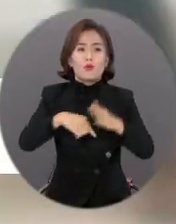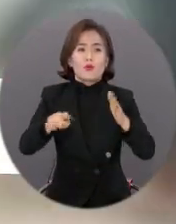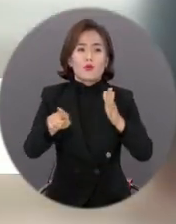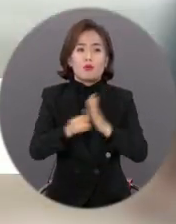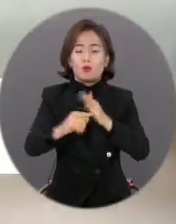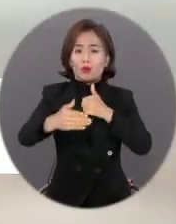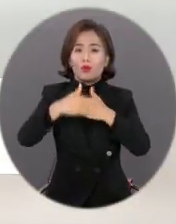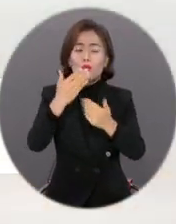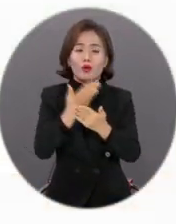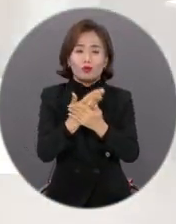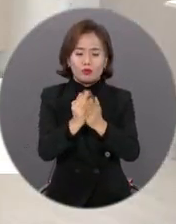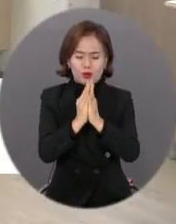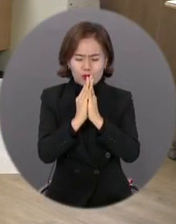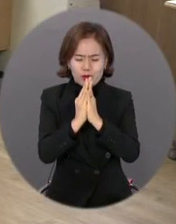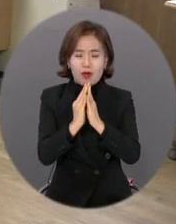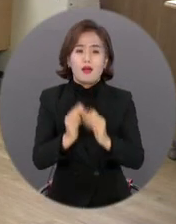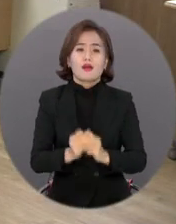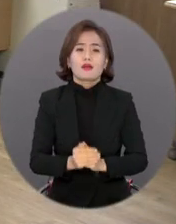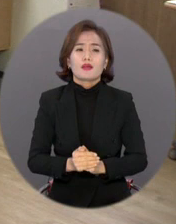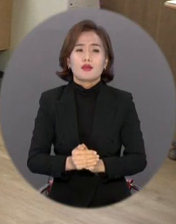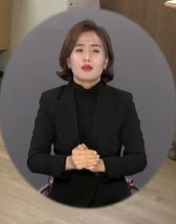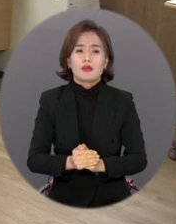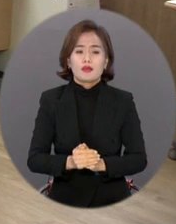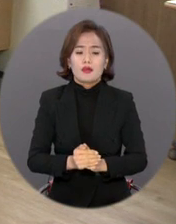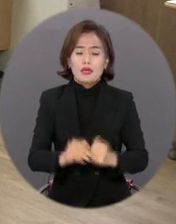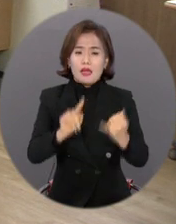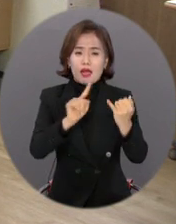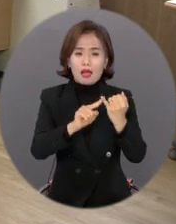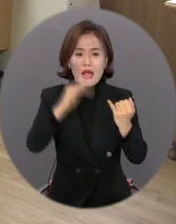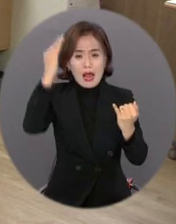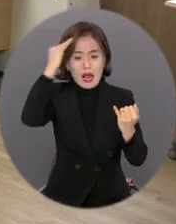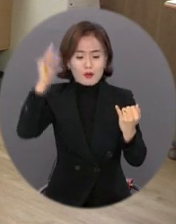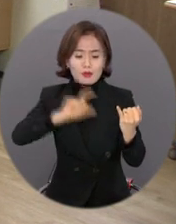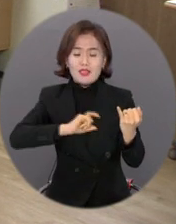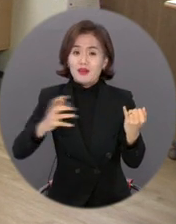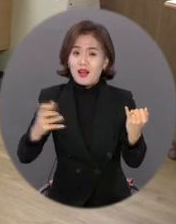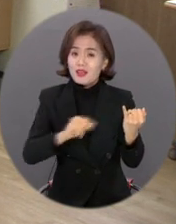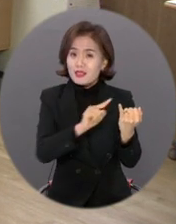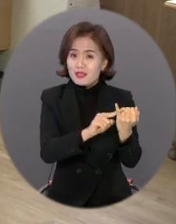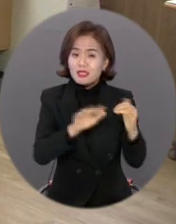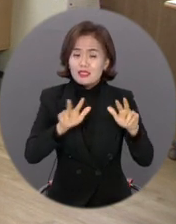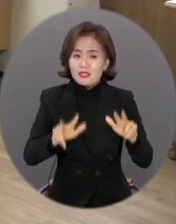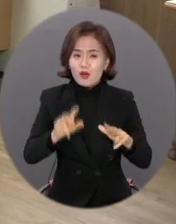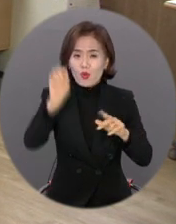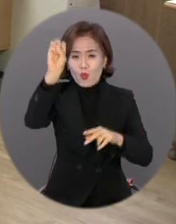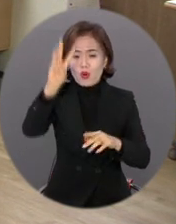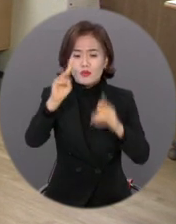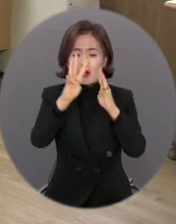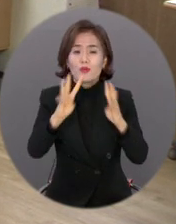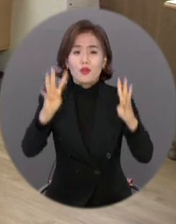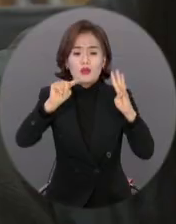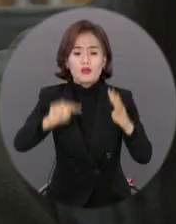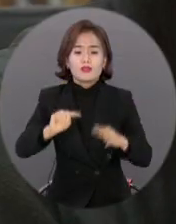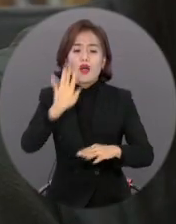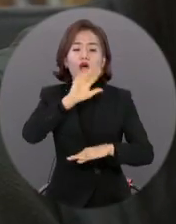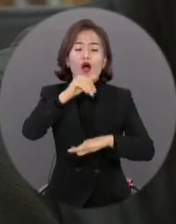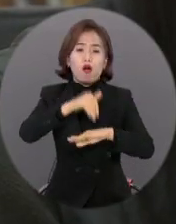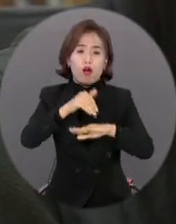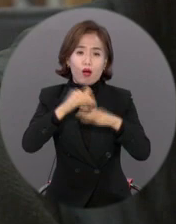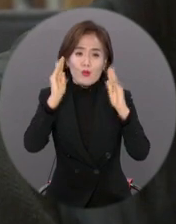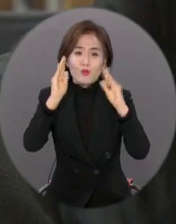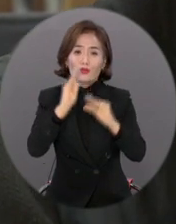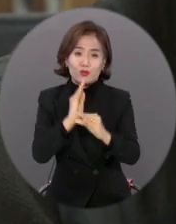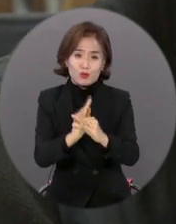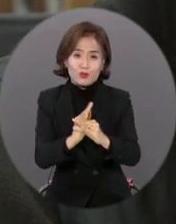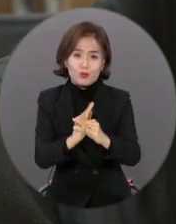좀 도와주십시오, 제발요. 소연이라는 한국어 이름을 갖게 된 이 학생은 지금 광주의 한 대학에서 어학연수를 받고